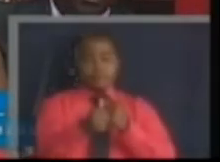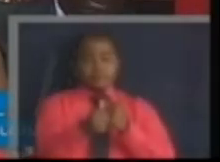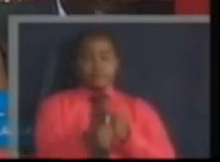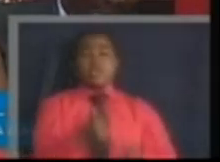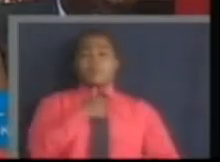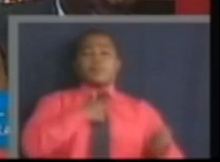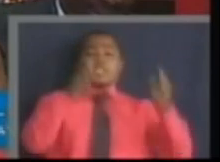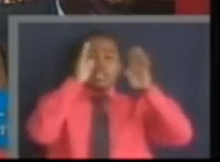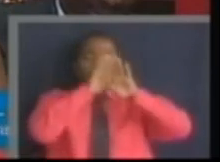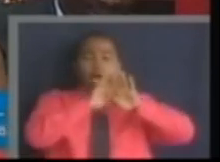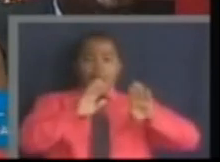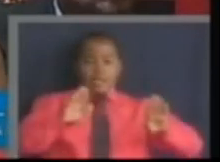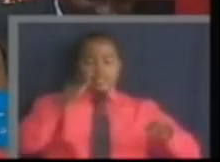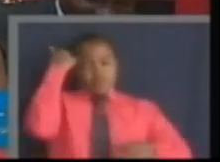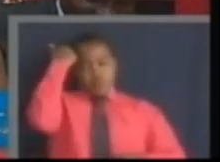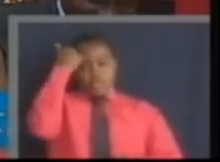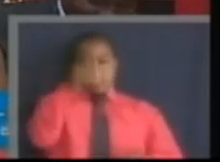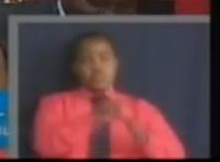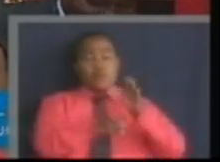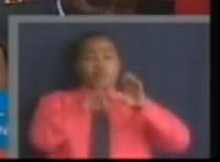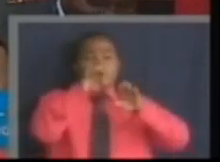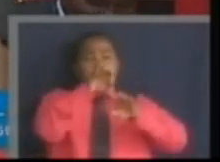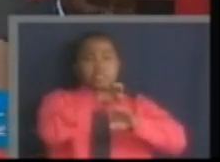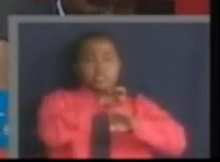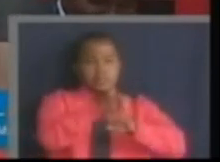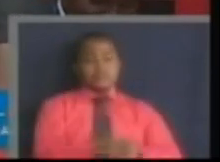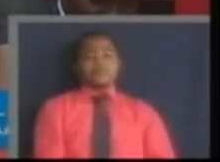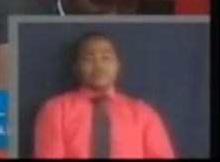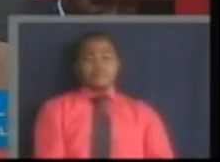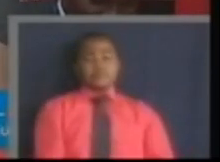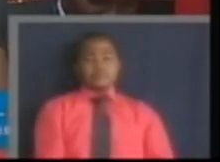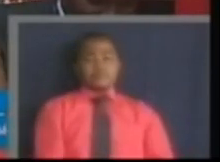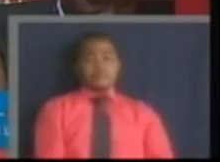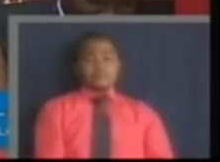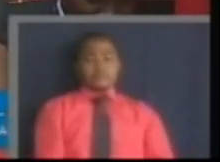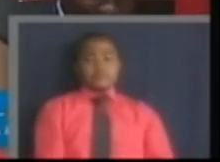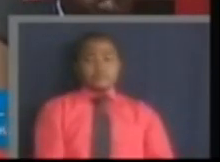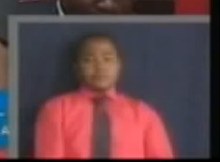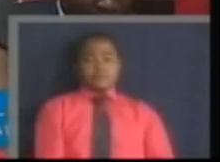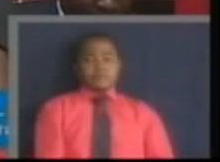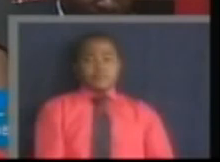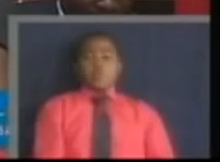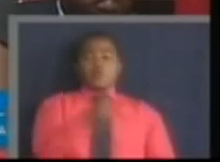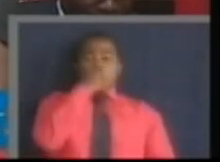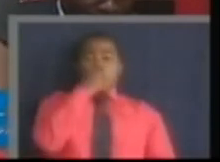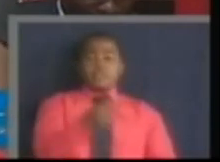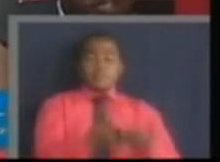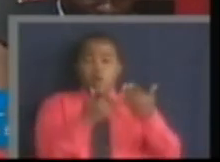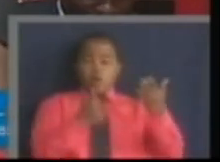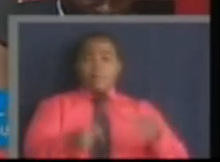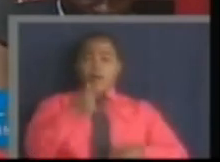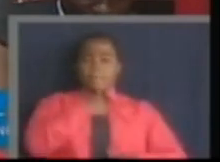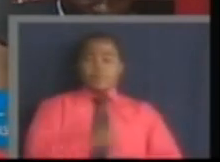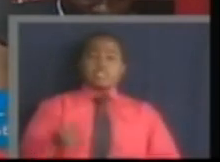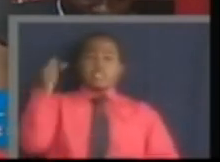nimalizie tu Mheshimiwa mwenyekiti kwa kushangaa kwamba niliwahi kusimama